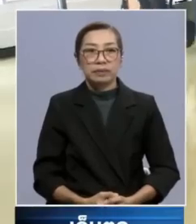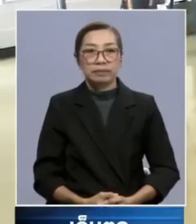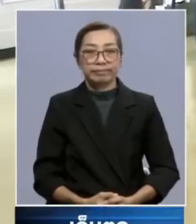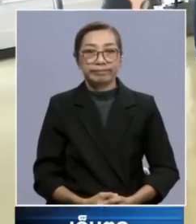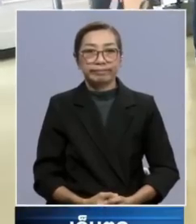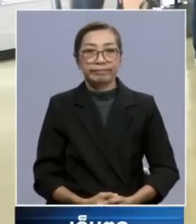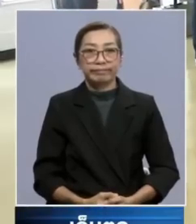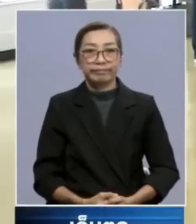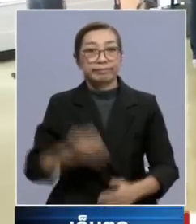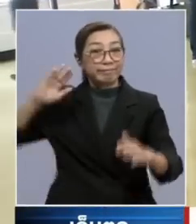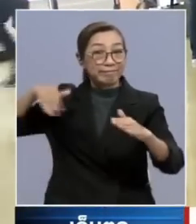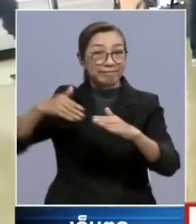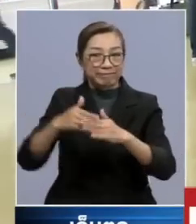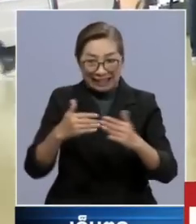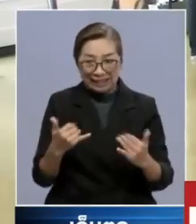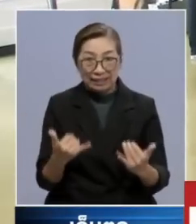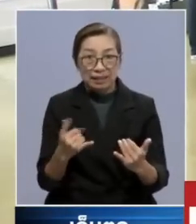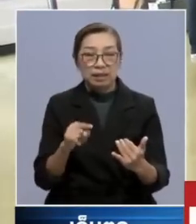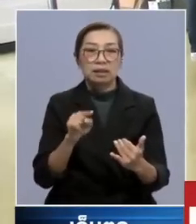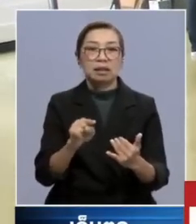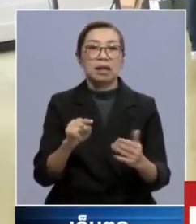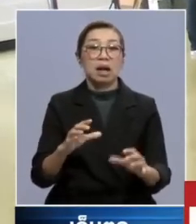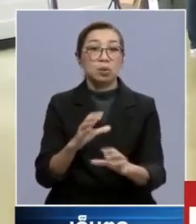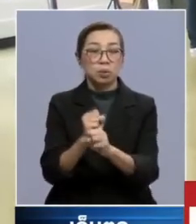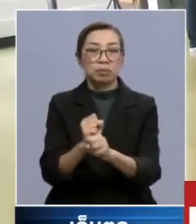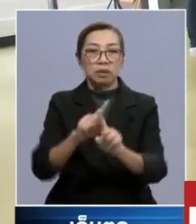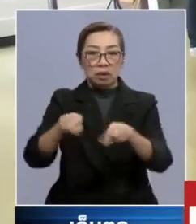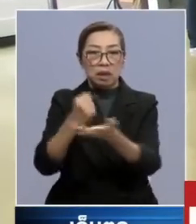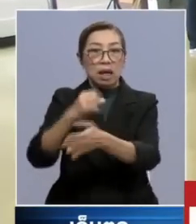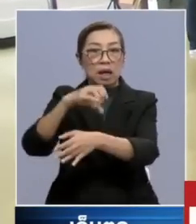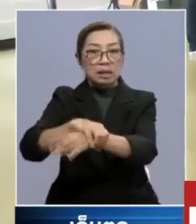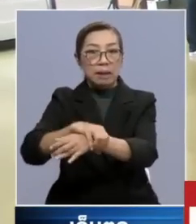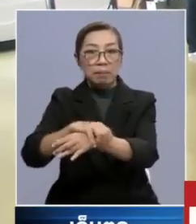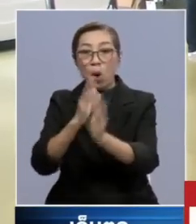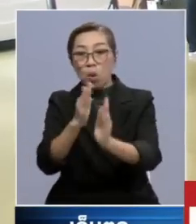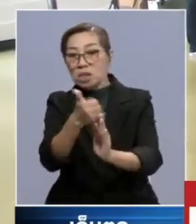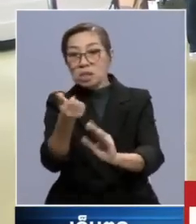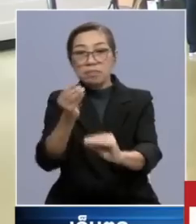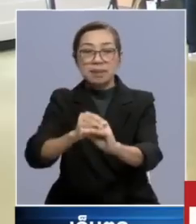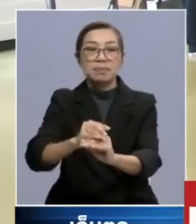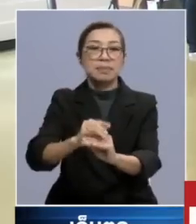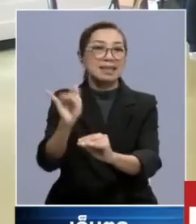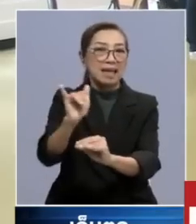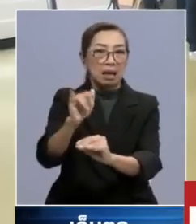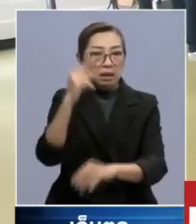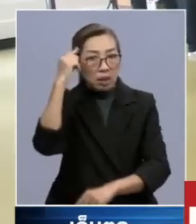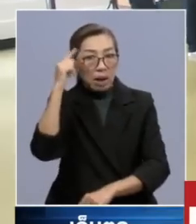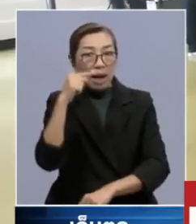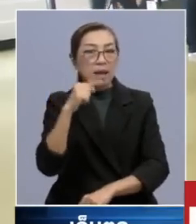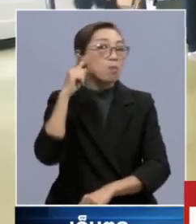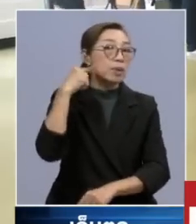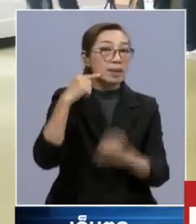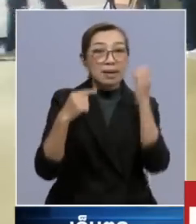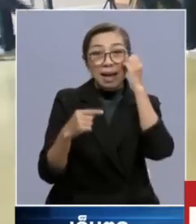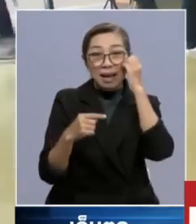ต้องบอกว่าจนถึงณเวลานี้นะคะยังไม่ได้มีการออกหมายจับใครเพิ่มเติมสำหรับบุคคลที่ใกล้ชิดกับแอมนะคะ